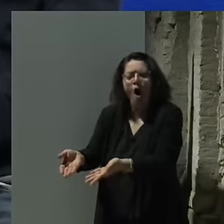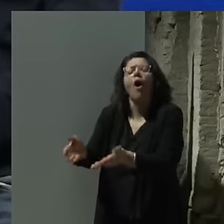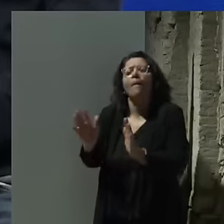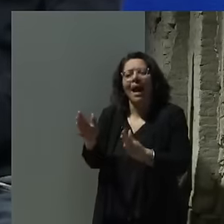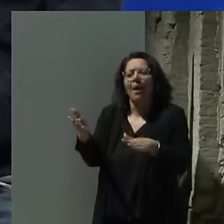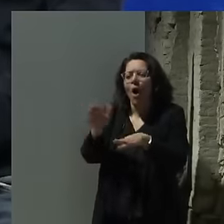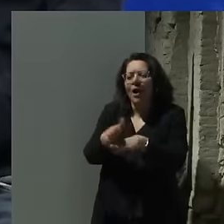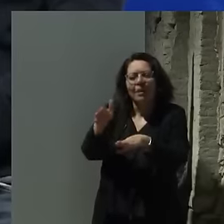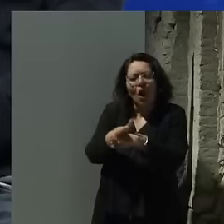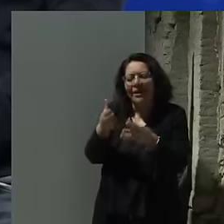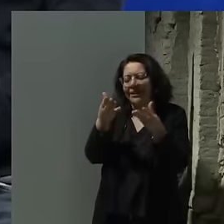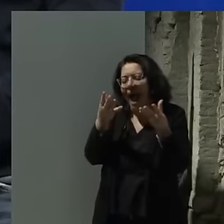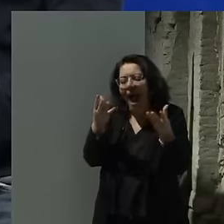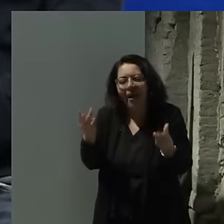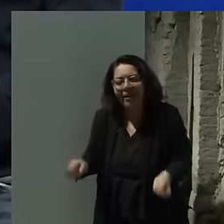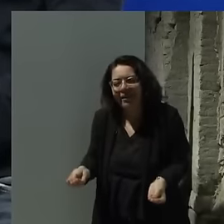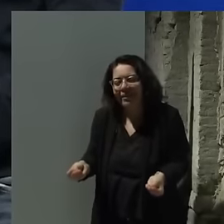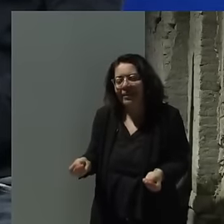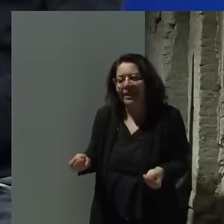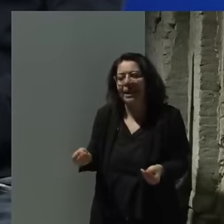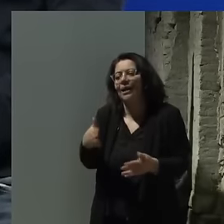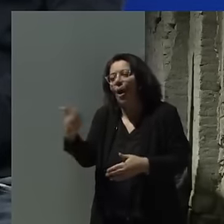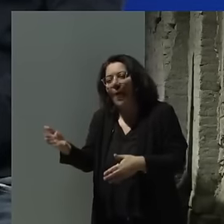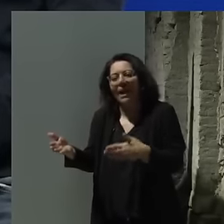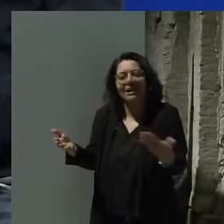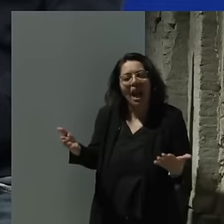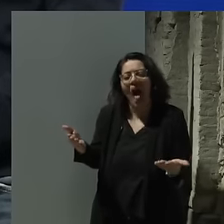i morti che ci sono stati da una parte e purtroppo anche dall'altra.